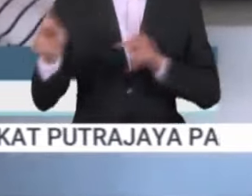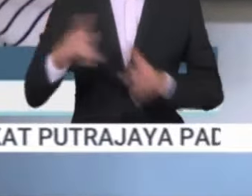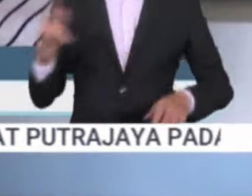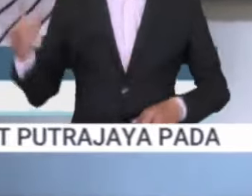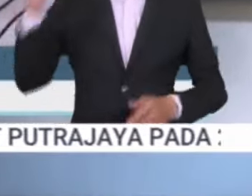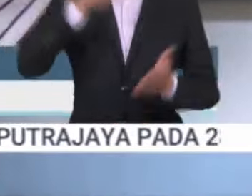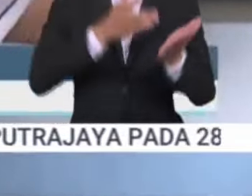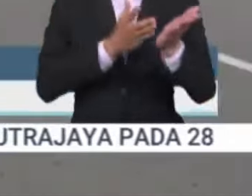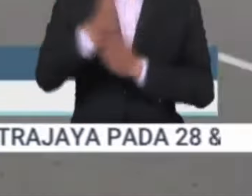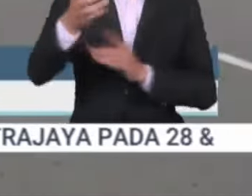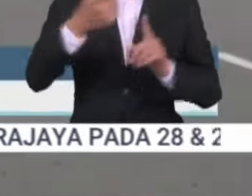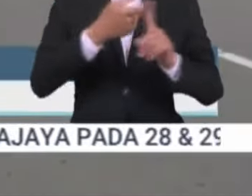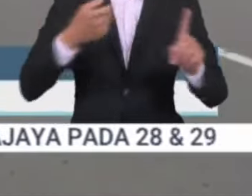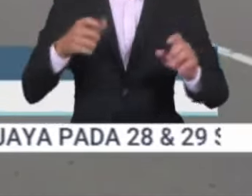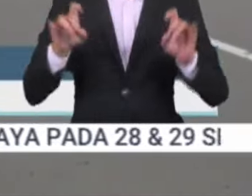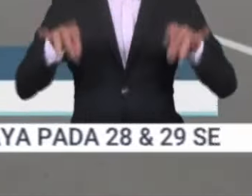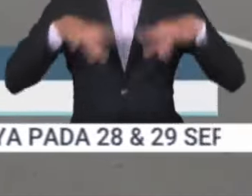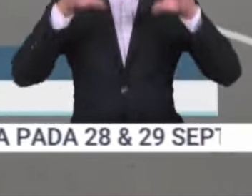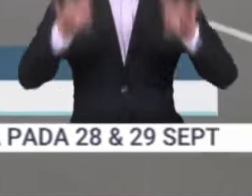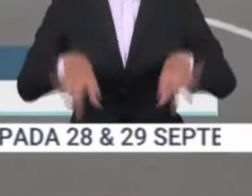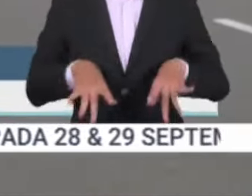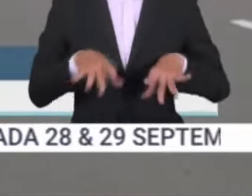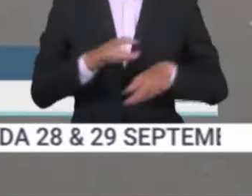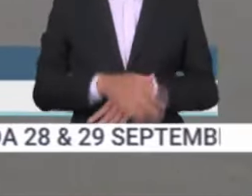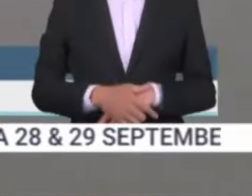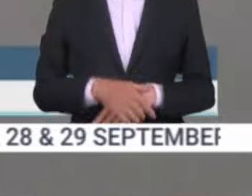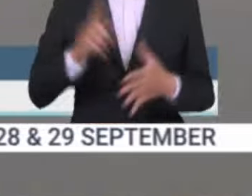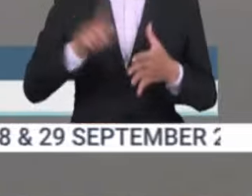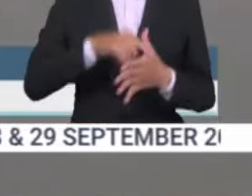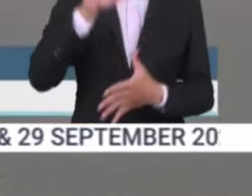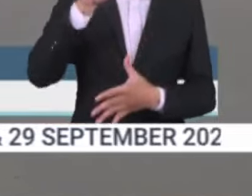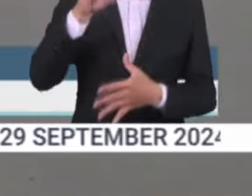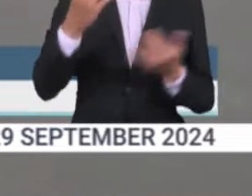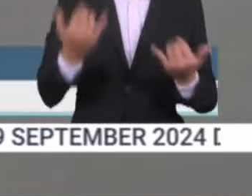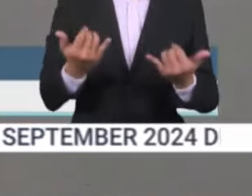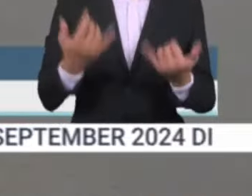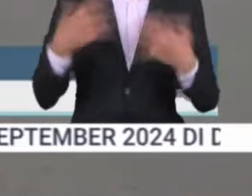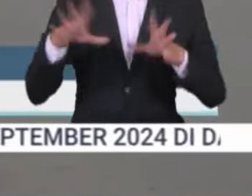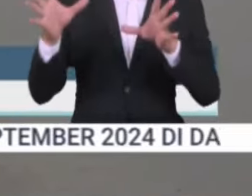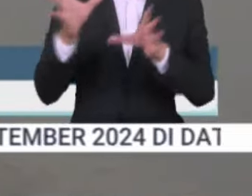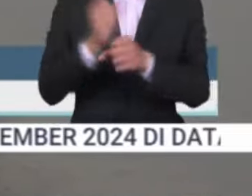dari Australia. Setakat Januari hingga Julai tahun ini, Sabah menerima